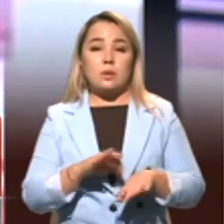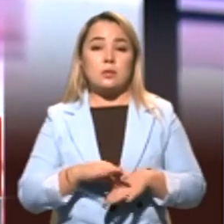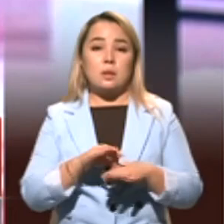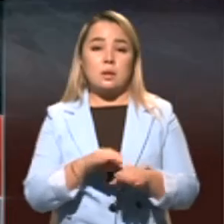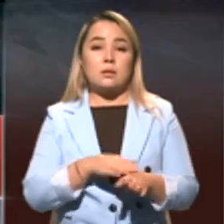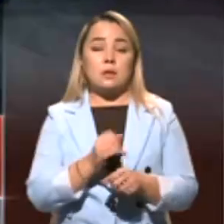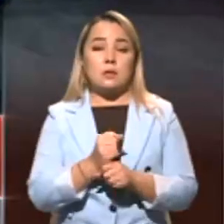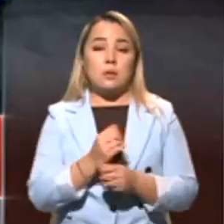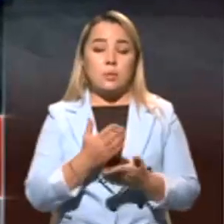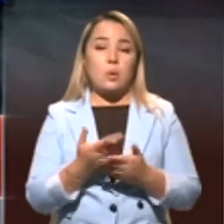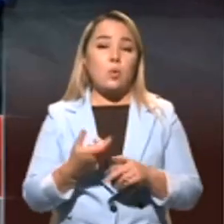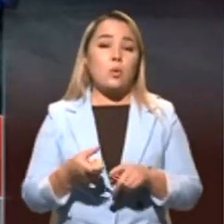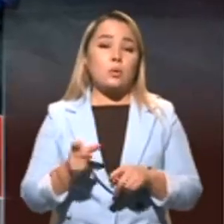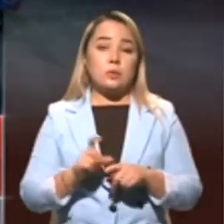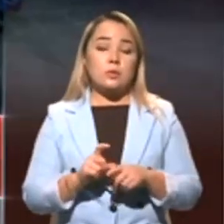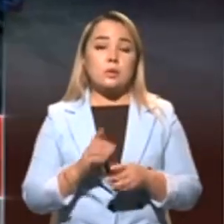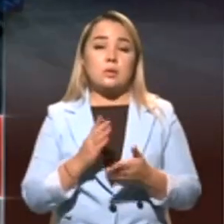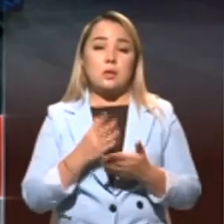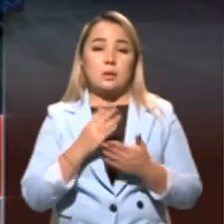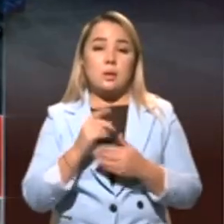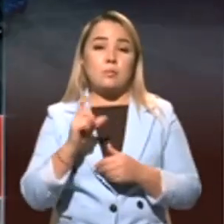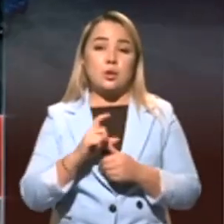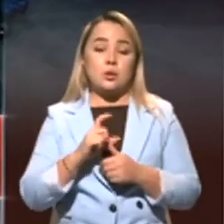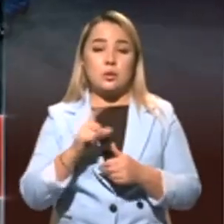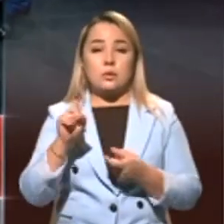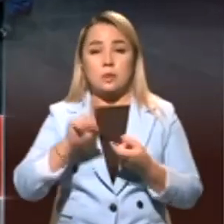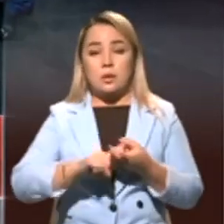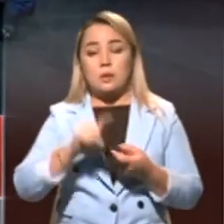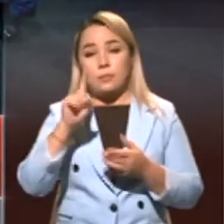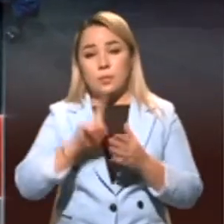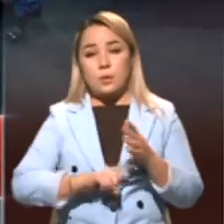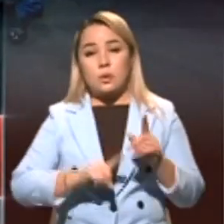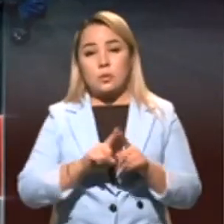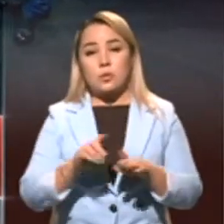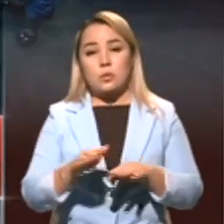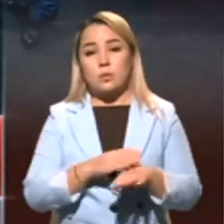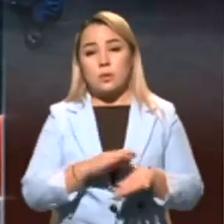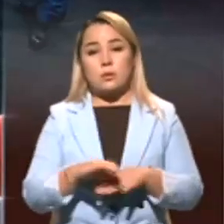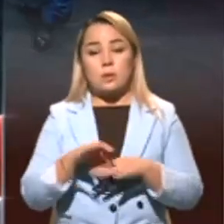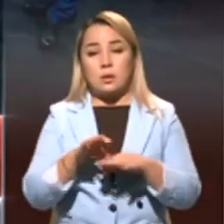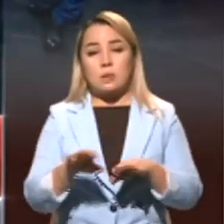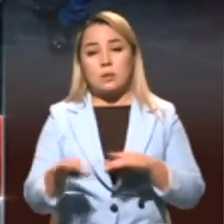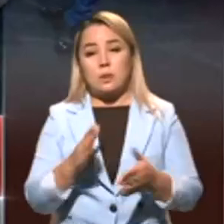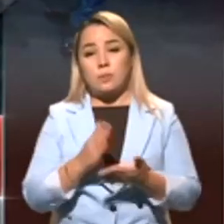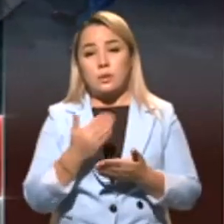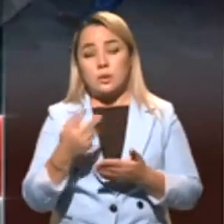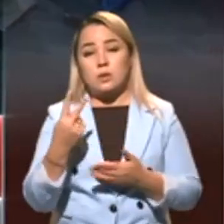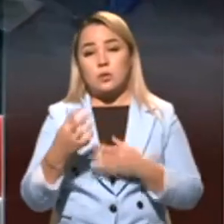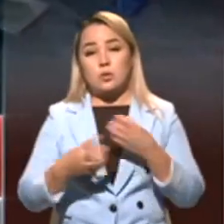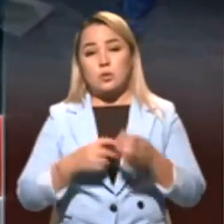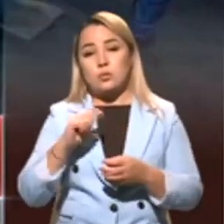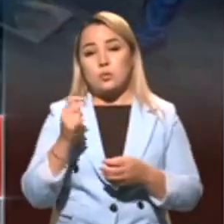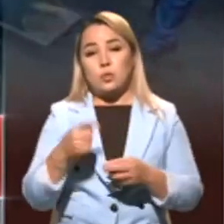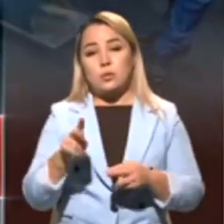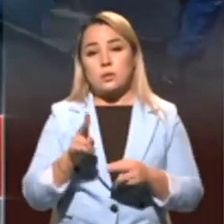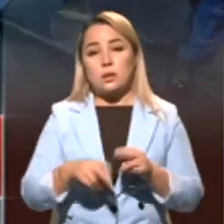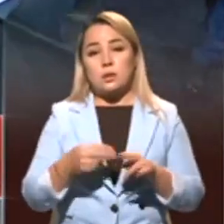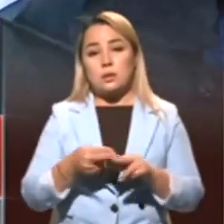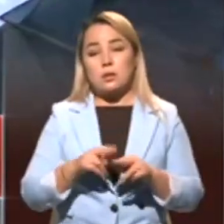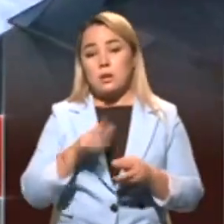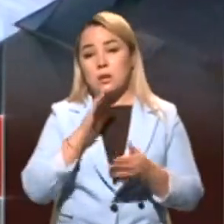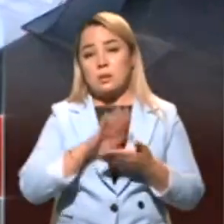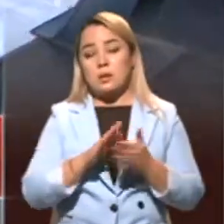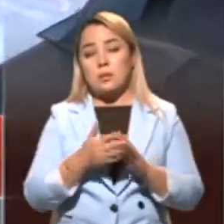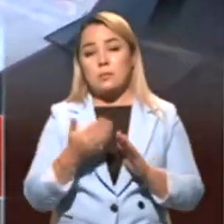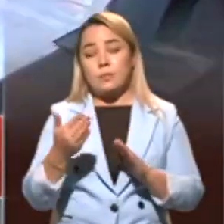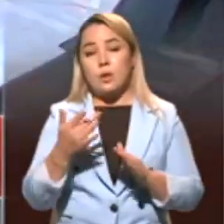мәселесі өте, осы мешіт шіркеулер арқылы қайырымдылық мәселесін де шешуге болады. Мынау екінші дүниежүзілік соғыс кезінде